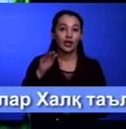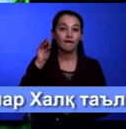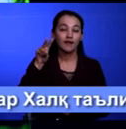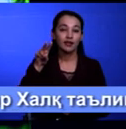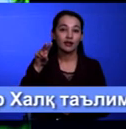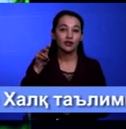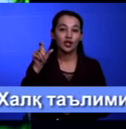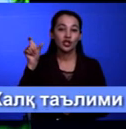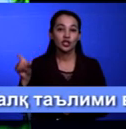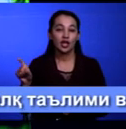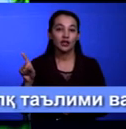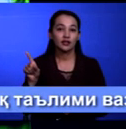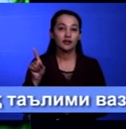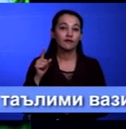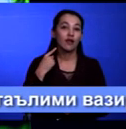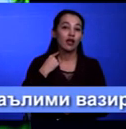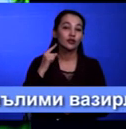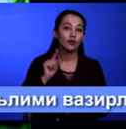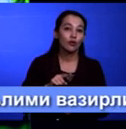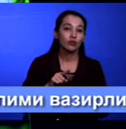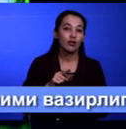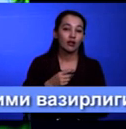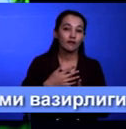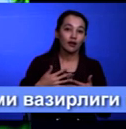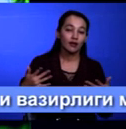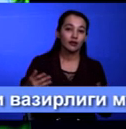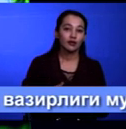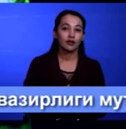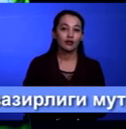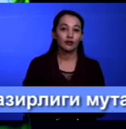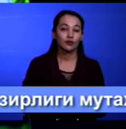fe'llarni shaxs va sonda tuslanishi mavzusini o'tgan edik.